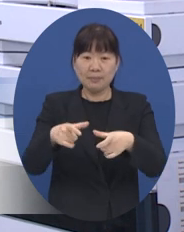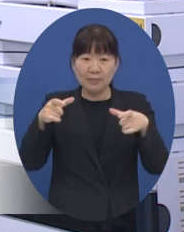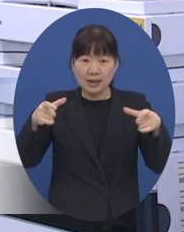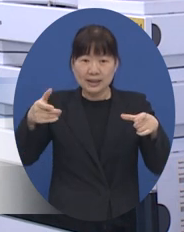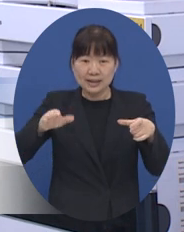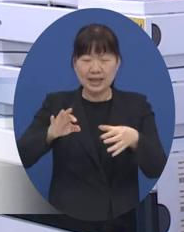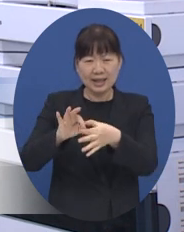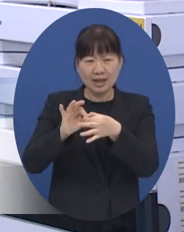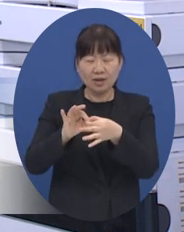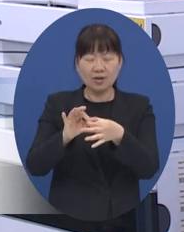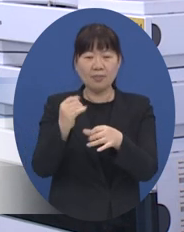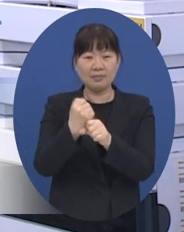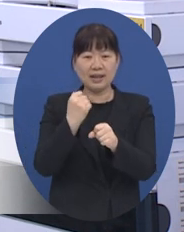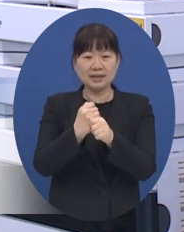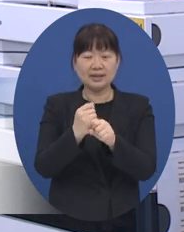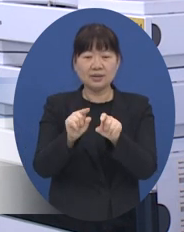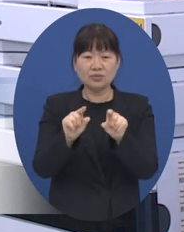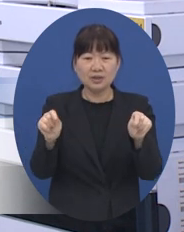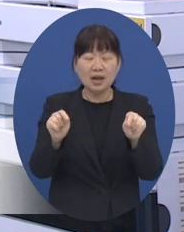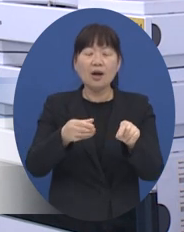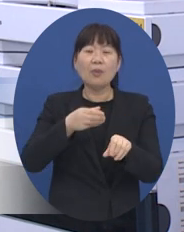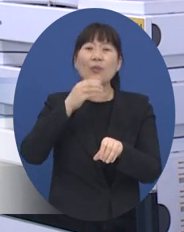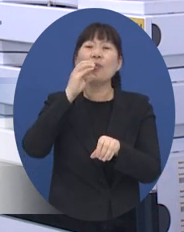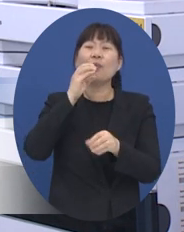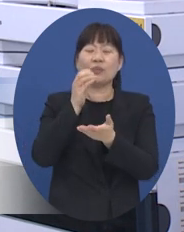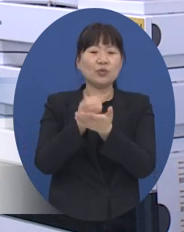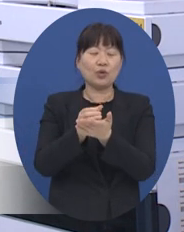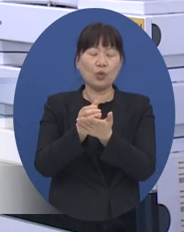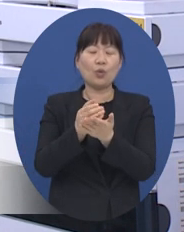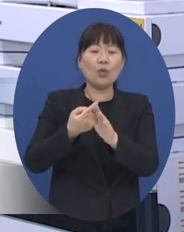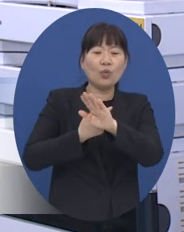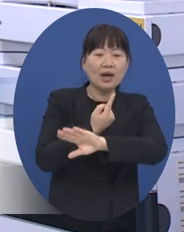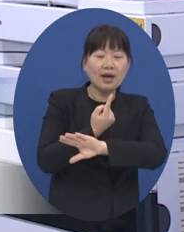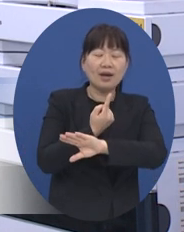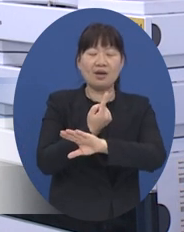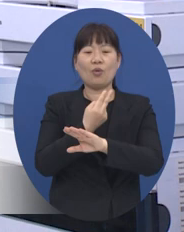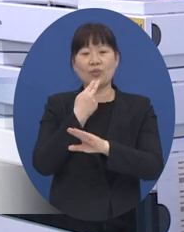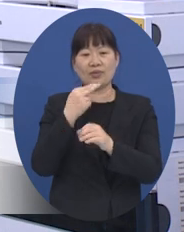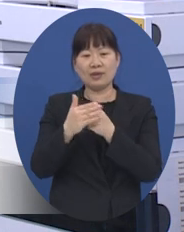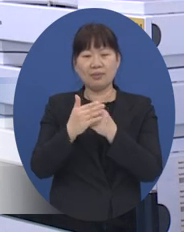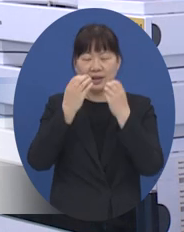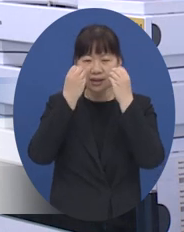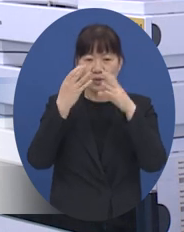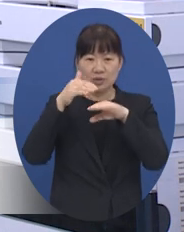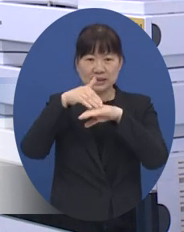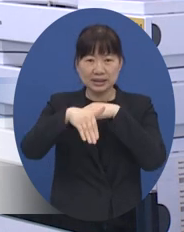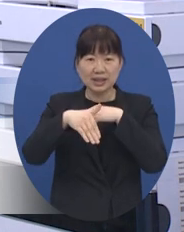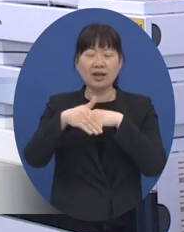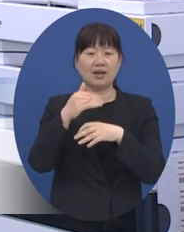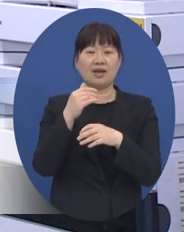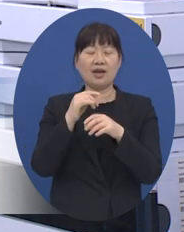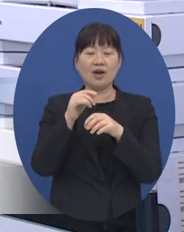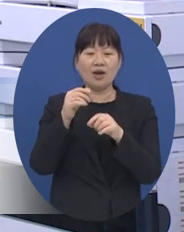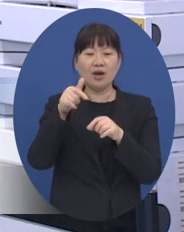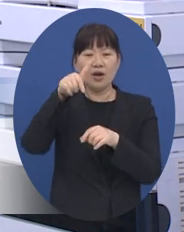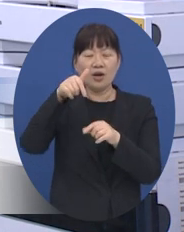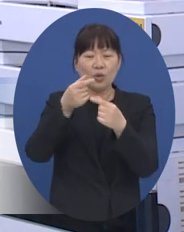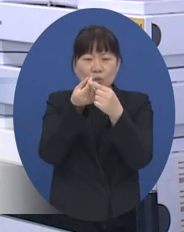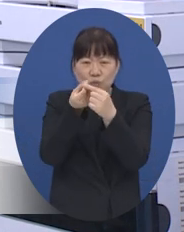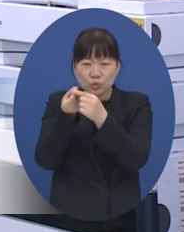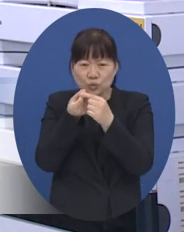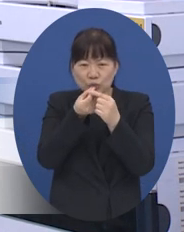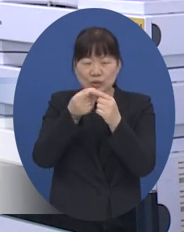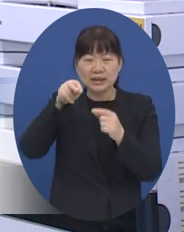제품들이 단순한 마시는 음료 종류들 말고는 등장해서 저희가 새로운 형태의 가공 제품으로 구술 식초를 만들어 보면서